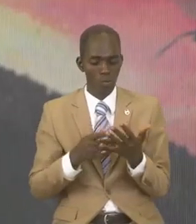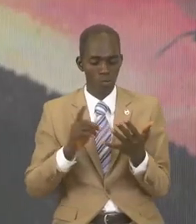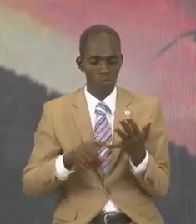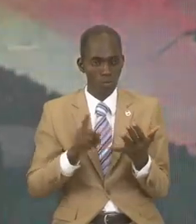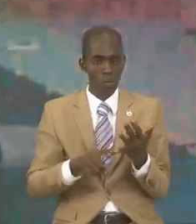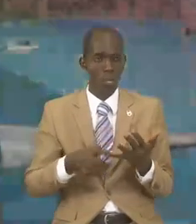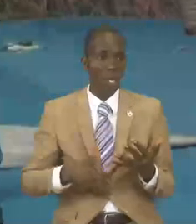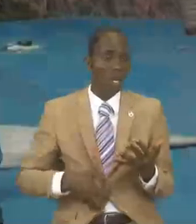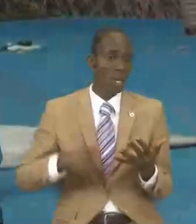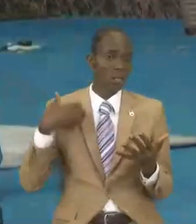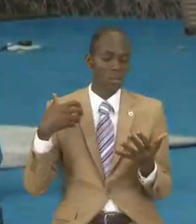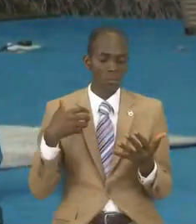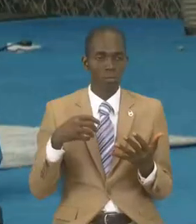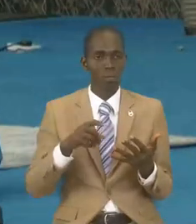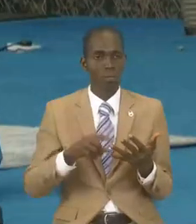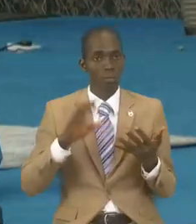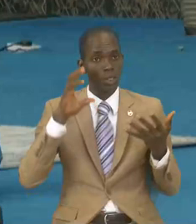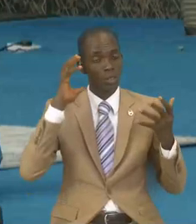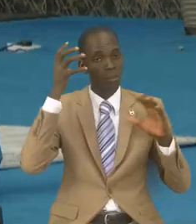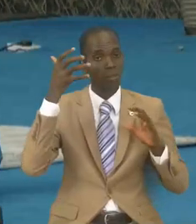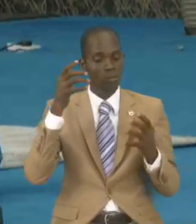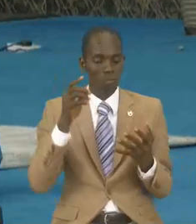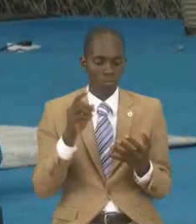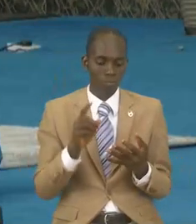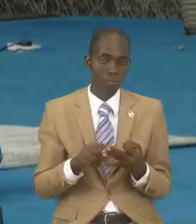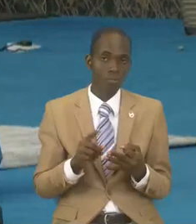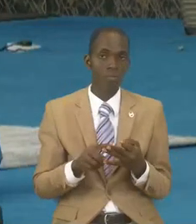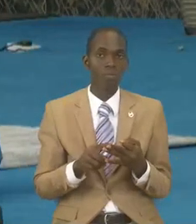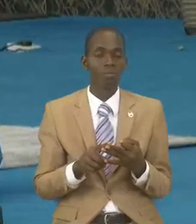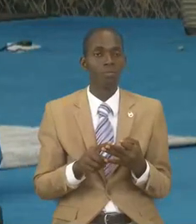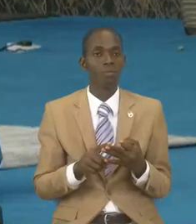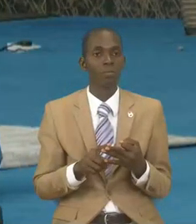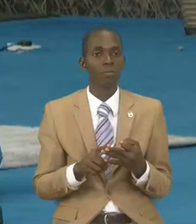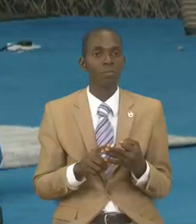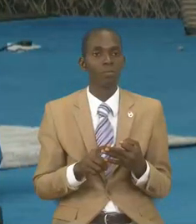à ces choses, à la colère, à l'animosité,